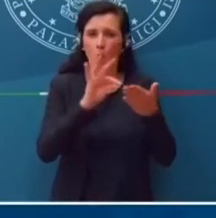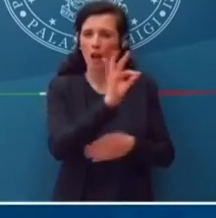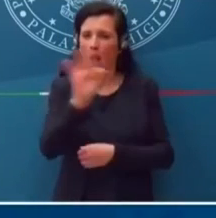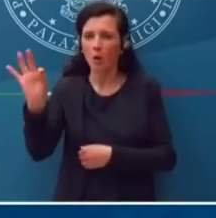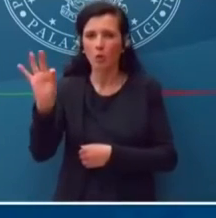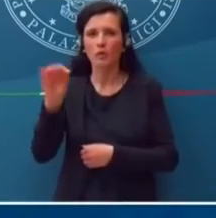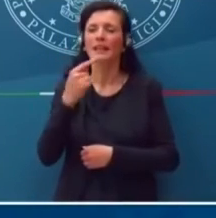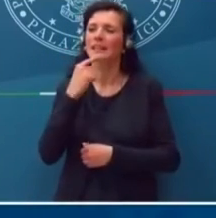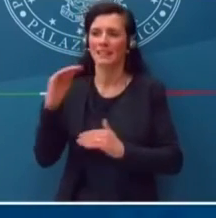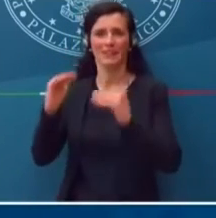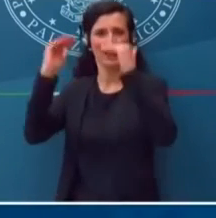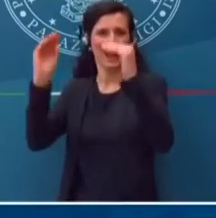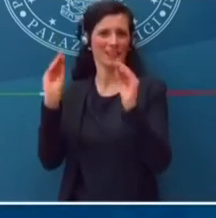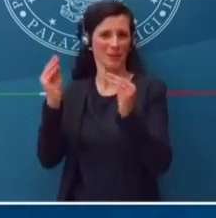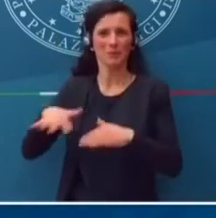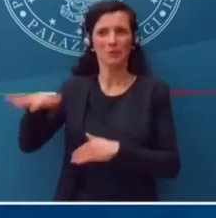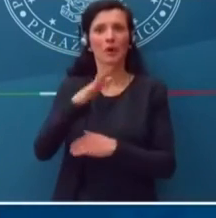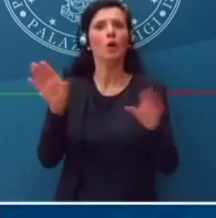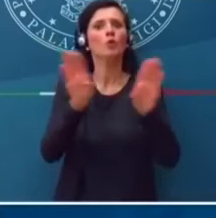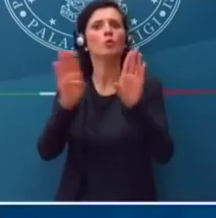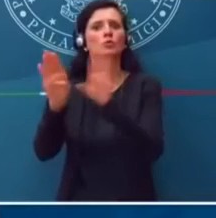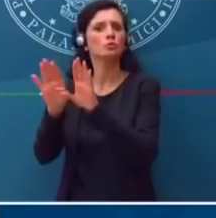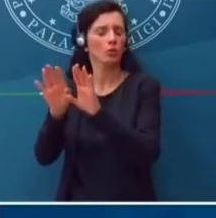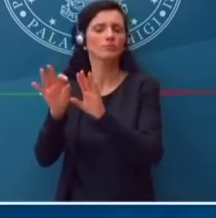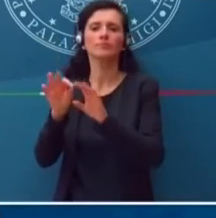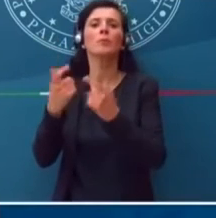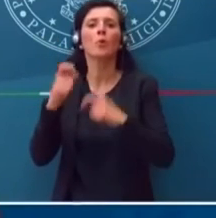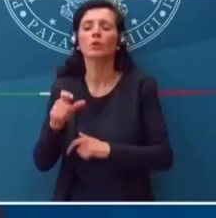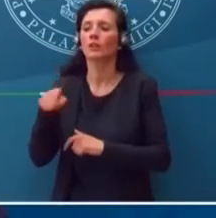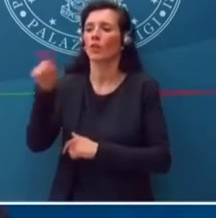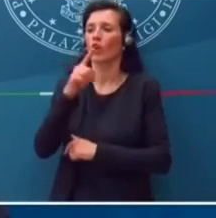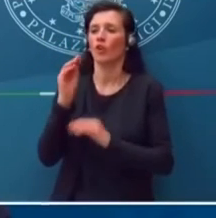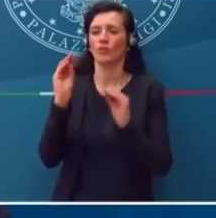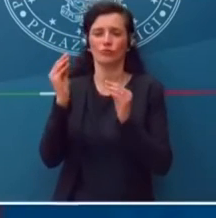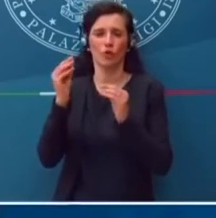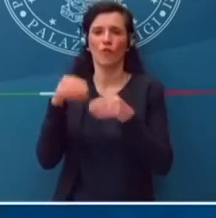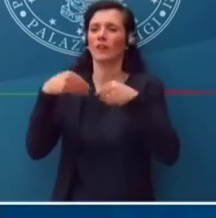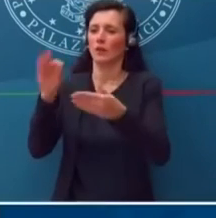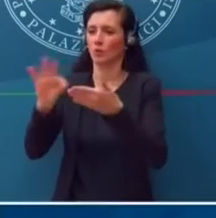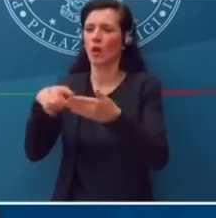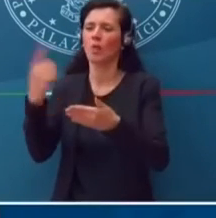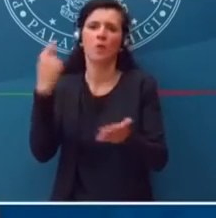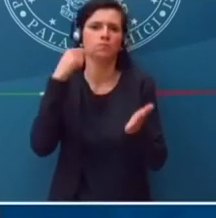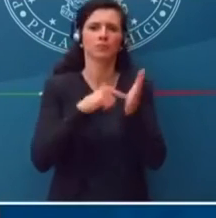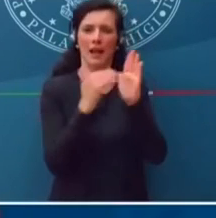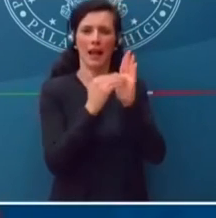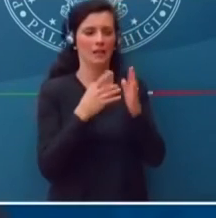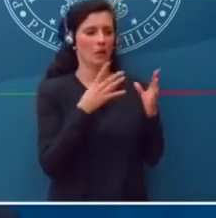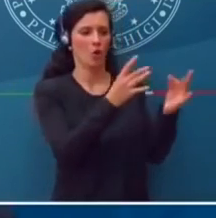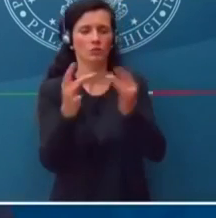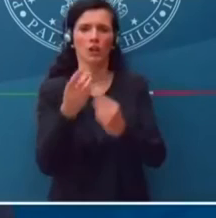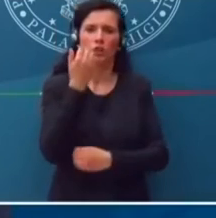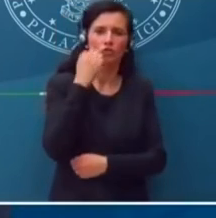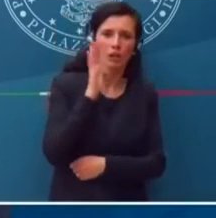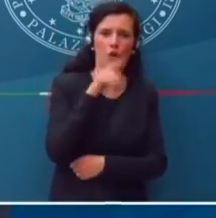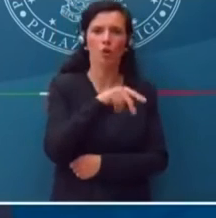scuole dei più grandi, fu che tornano a casa e contagiano i genitori, i vecchi, i nonni. Insomma, se noi mettiamo al